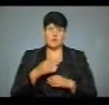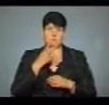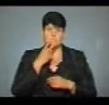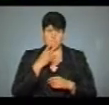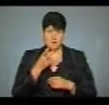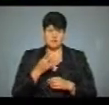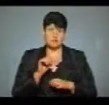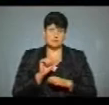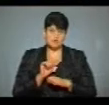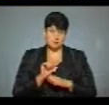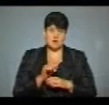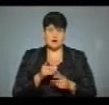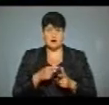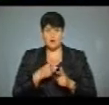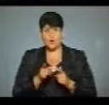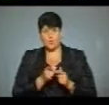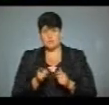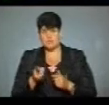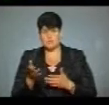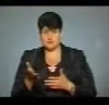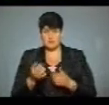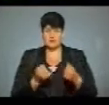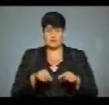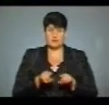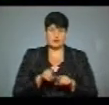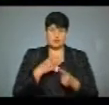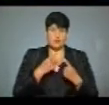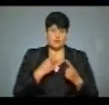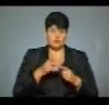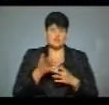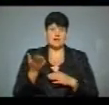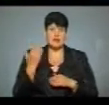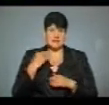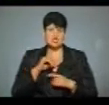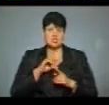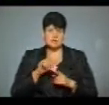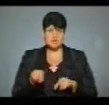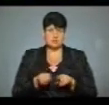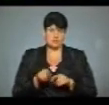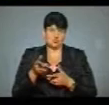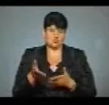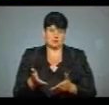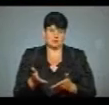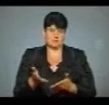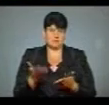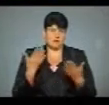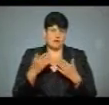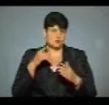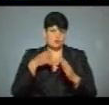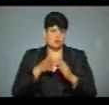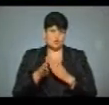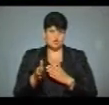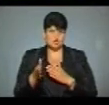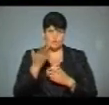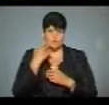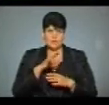б зупинився або об'їхав її. Водій також стверджує, що він раніше їздив сюди, тобто якось він проїжджав, коли не